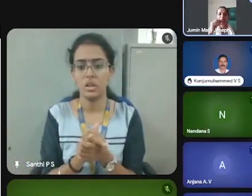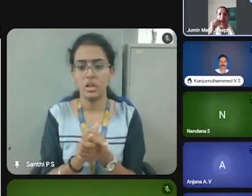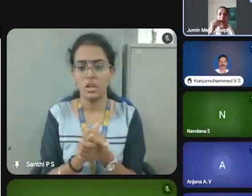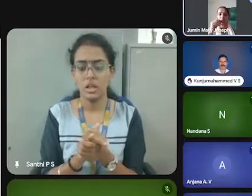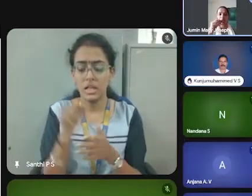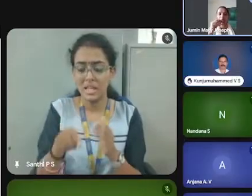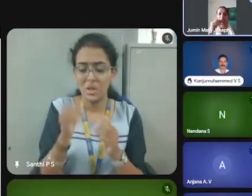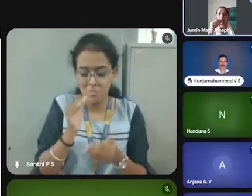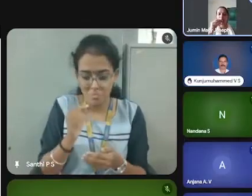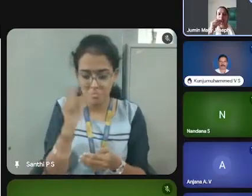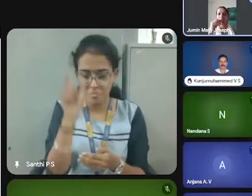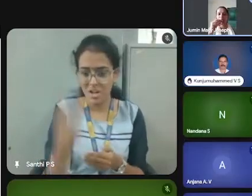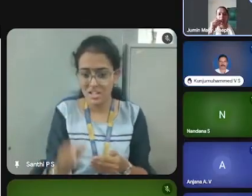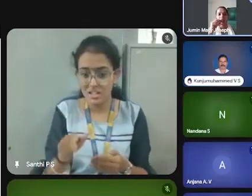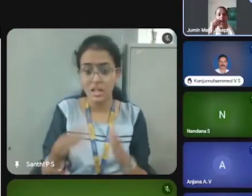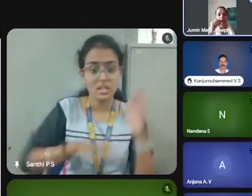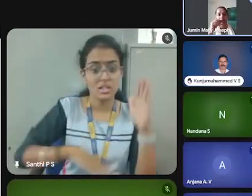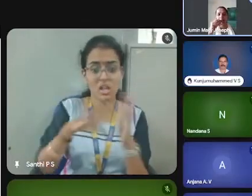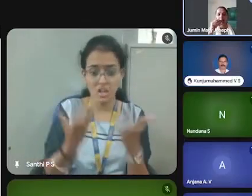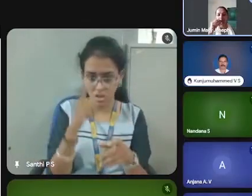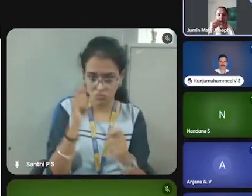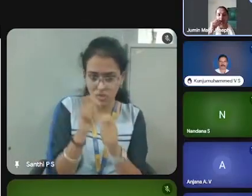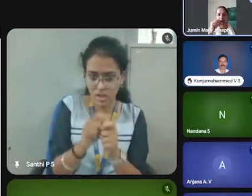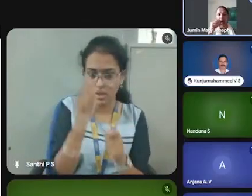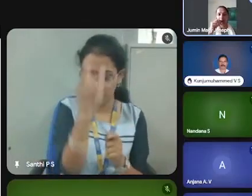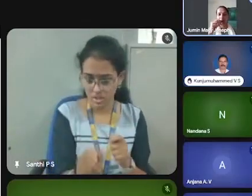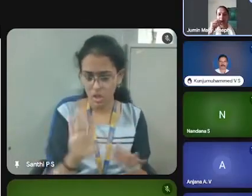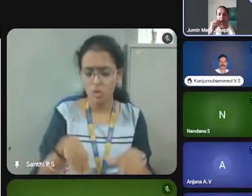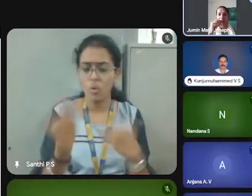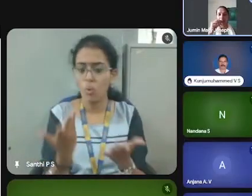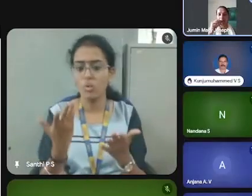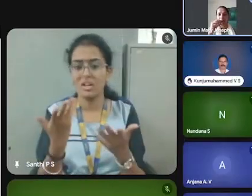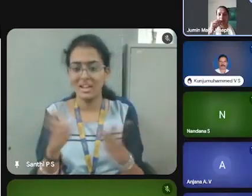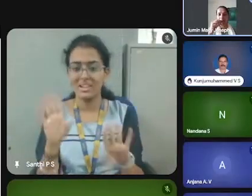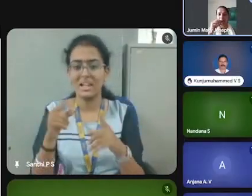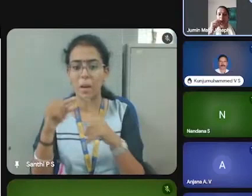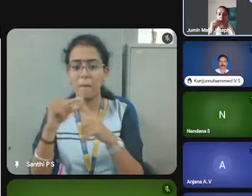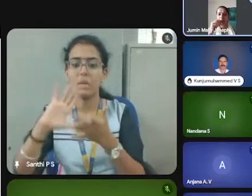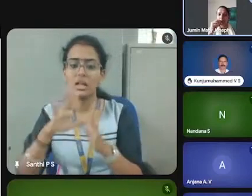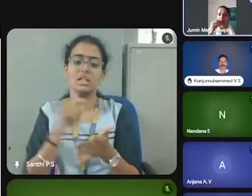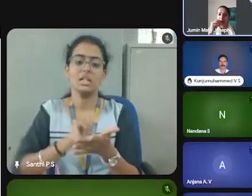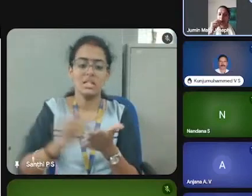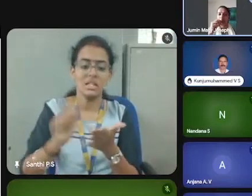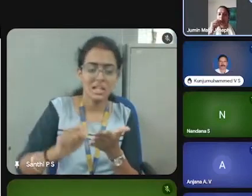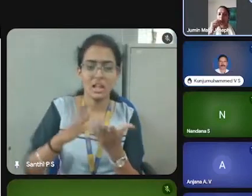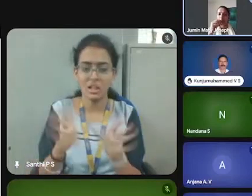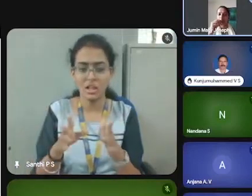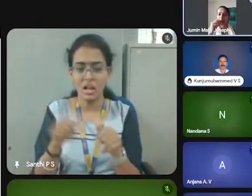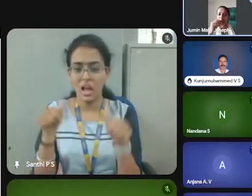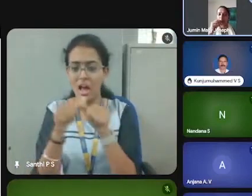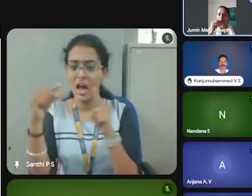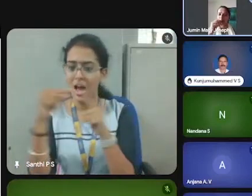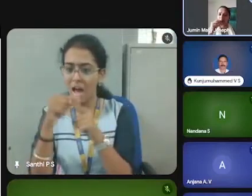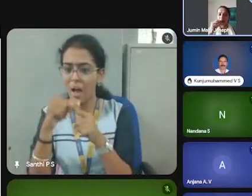അയാളുടെ സ്റ്റേജ്, ജോലിയിലുള്ള ആളാണോ? അപ്പൊ അങ്ങനെയാണെങ്കിൽ നമുക്ക് റീഡ് ചെയ്യാൻ വേറെ എന്തെങ്കിലും പ്രാക്ടിക്കൽ സ്ട്രാറ്റജീസ് യൂസ് ചെയ്യാമോ, എന്തെങ്കിലും ആപ്പ് പോലെയുള്ള കാര്യങ്ങൾ